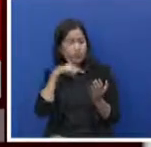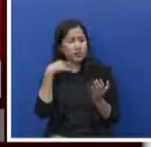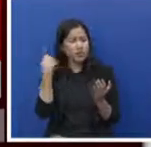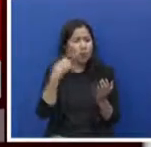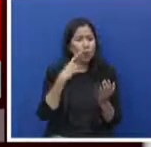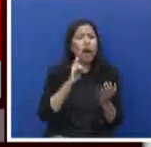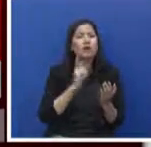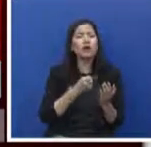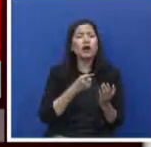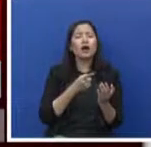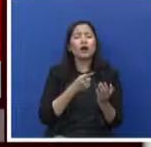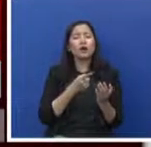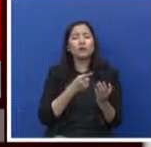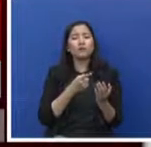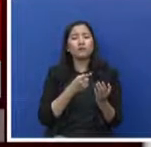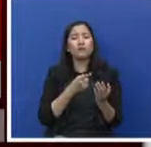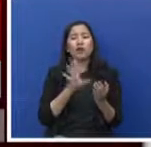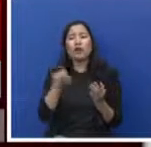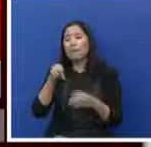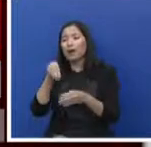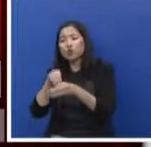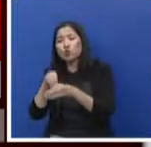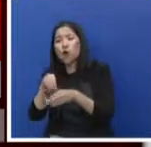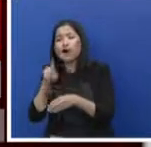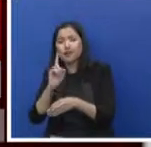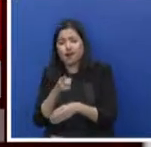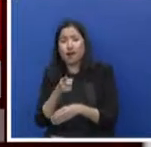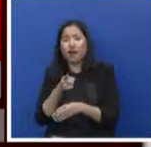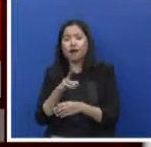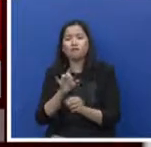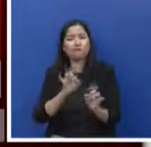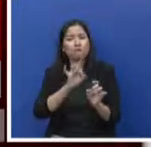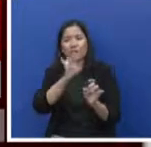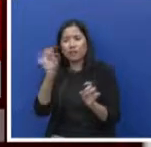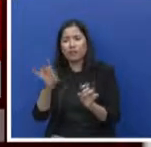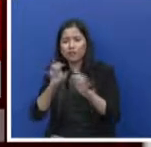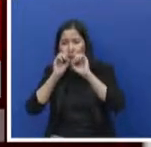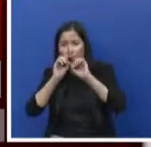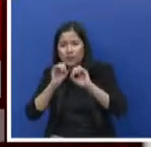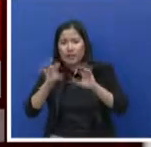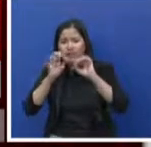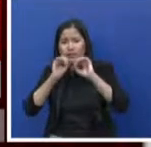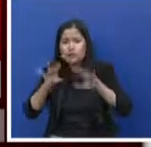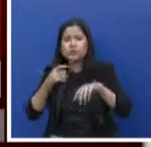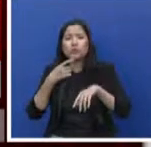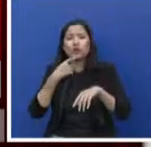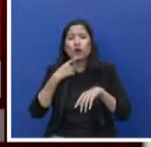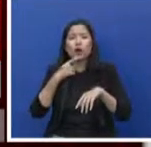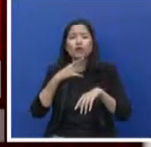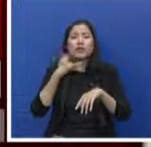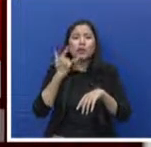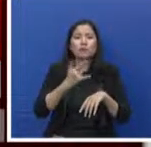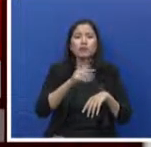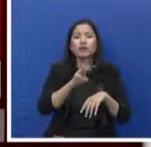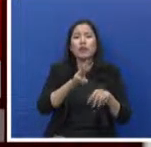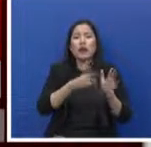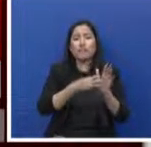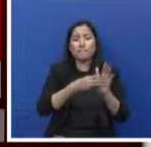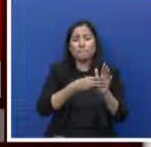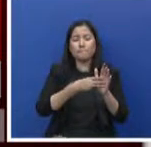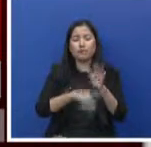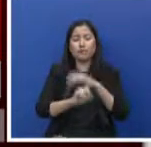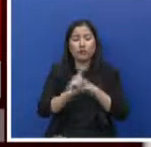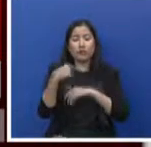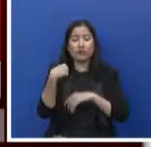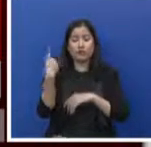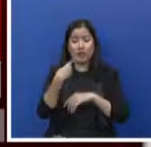memberikan masukan dan kami memberikan banyak sosialisasi mengenai bagaimana terus tetap mempertahankan 3M. Karena walaupun